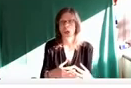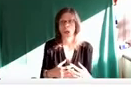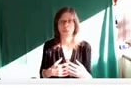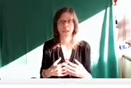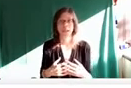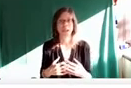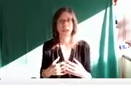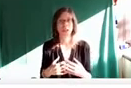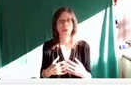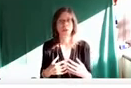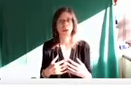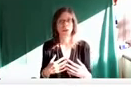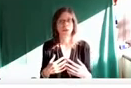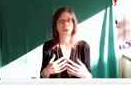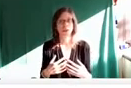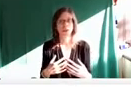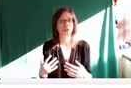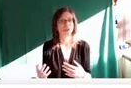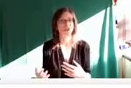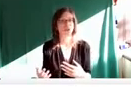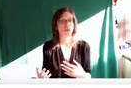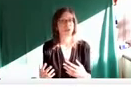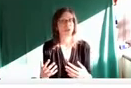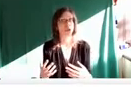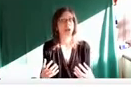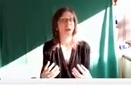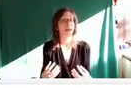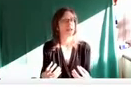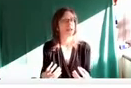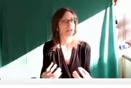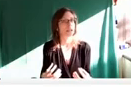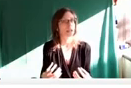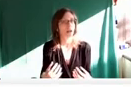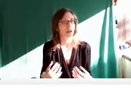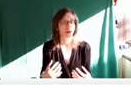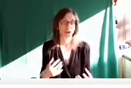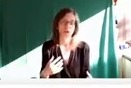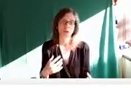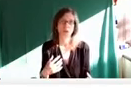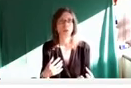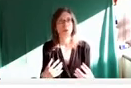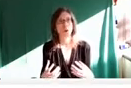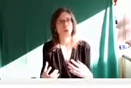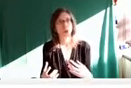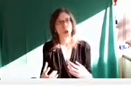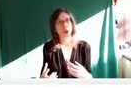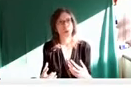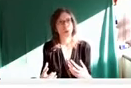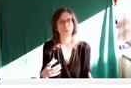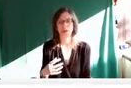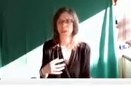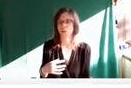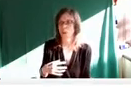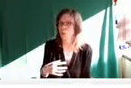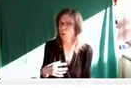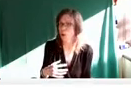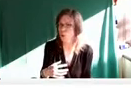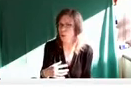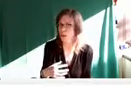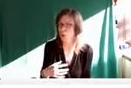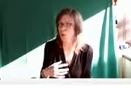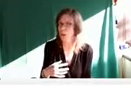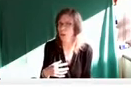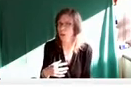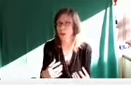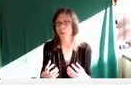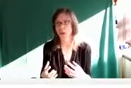recherche, bien, c'est qui a le droit de dire qu'on peut diffuser? Les données appartiennent à qui? La question de droit d'auteur, mais il n'y a pas vraiment de droit d'auteur sur